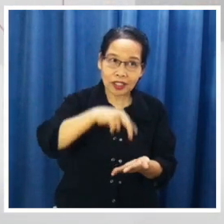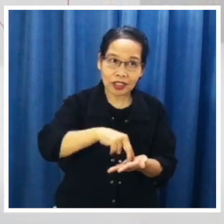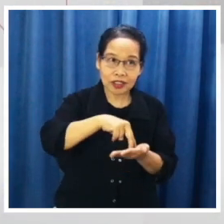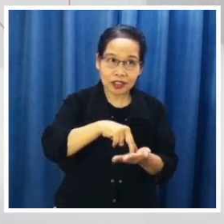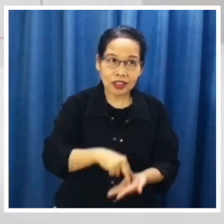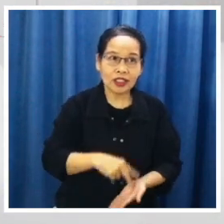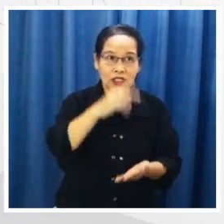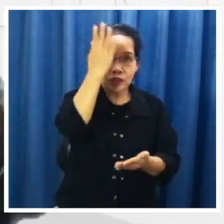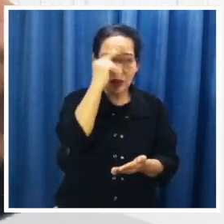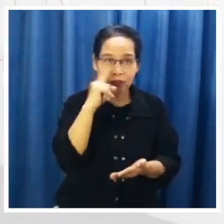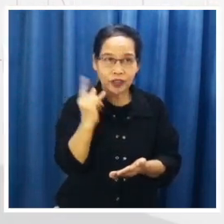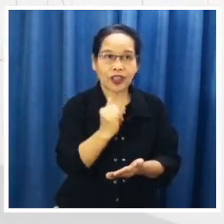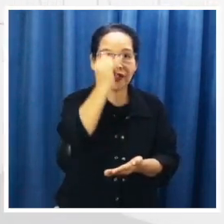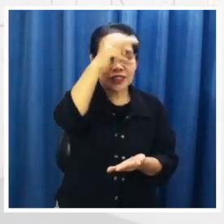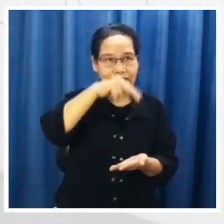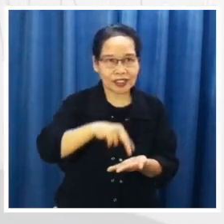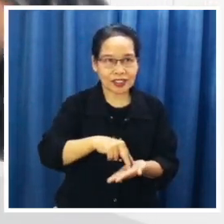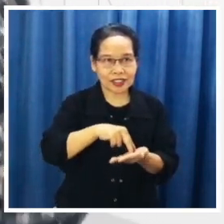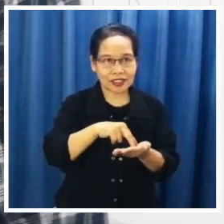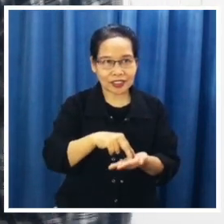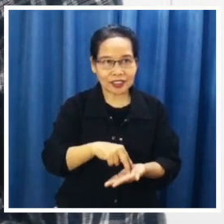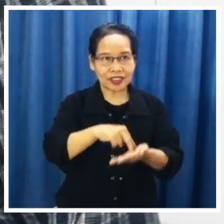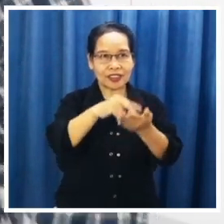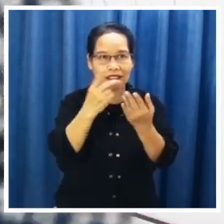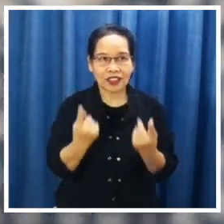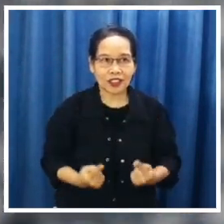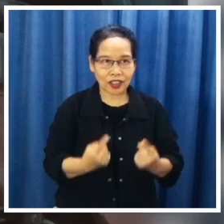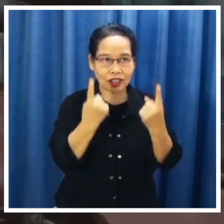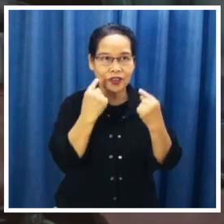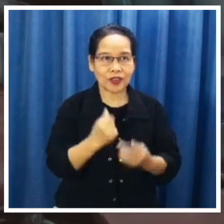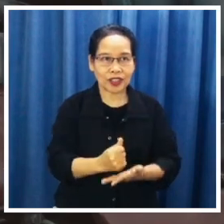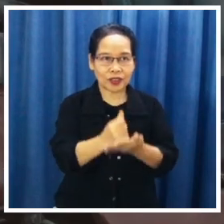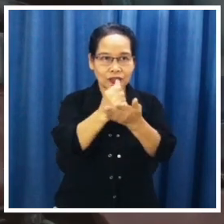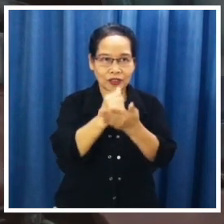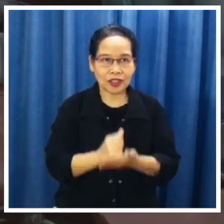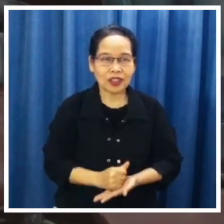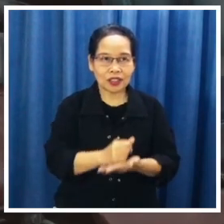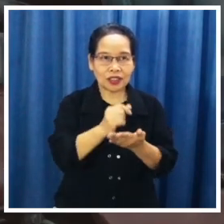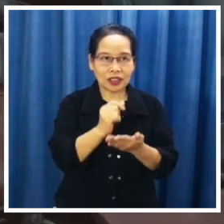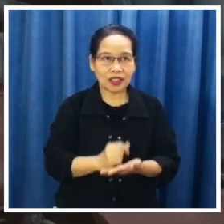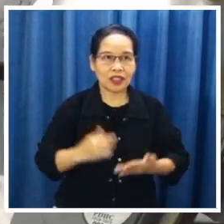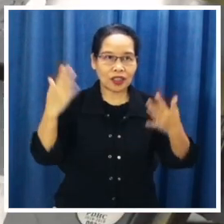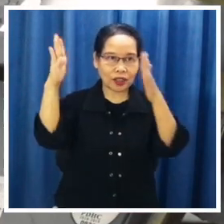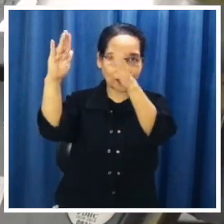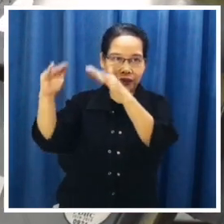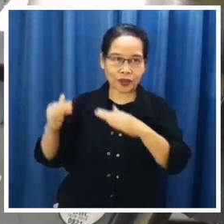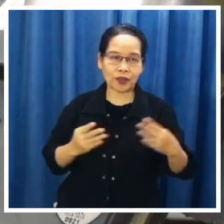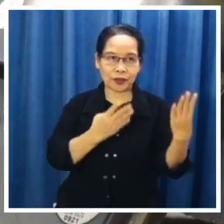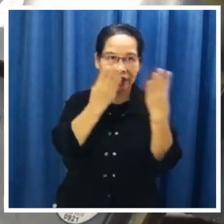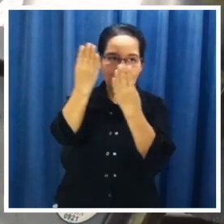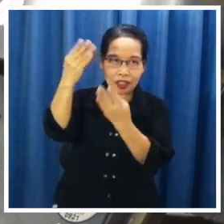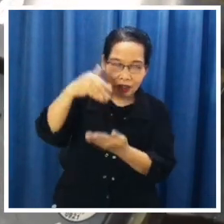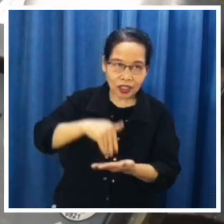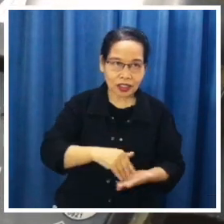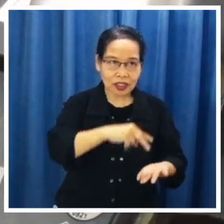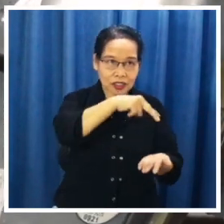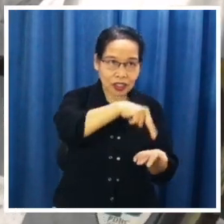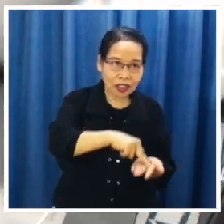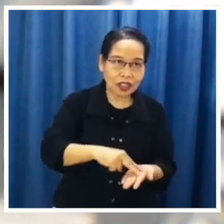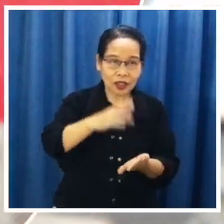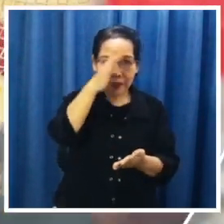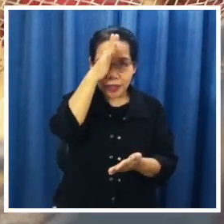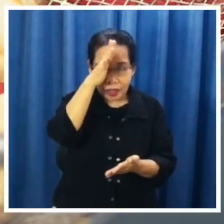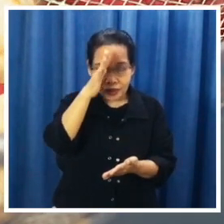forever I stand. For why and forever I stand. Dumating ang tulong, di kami binigo. May pag-asa na dala para muling